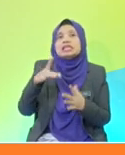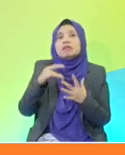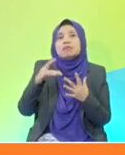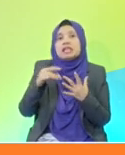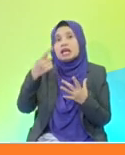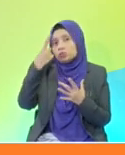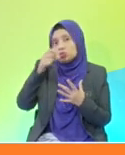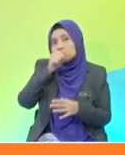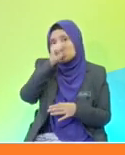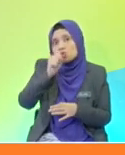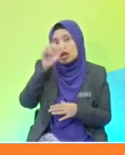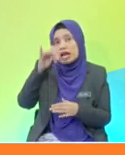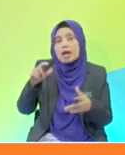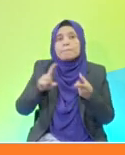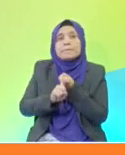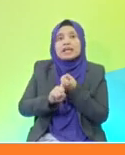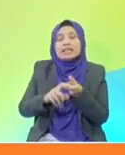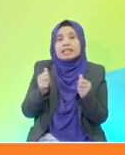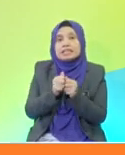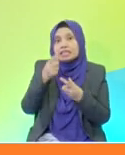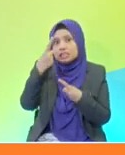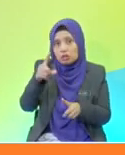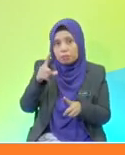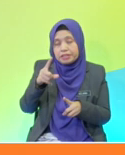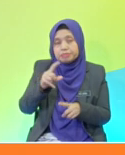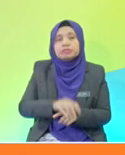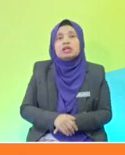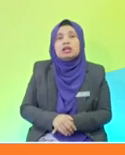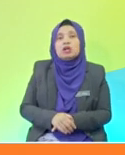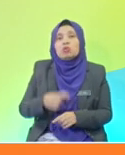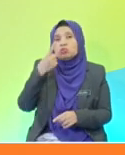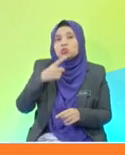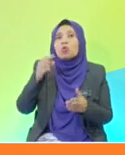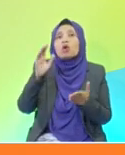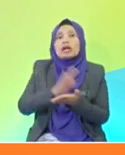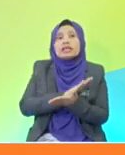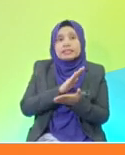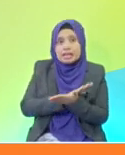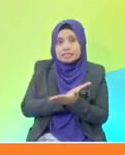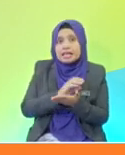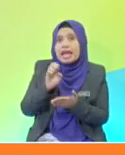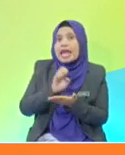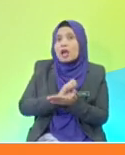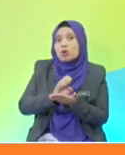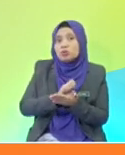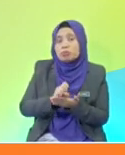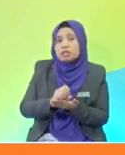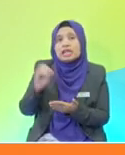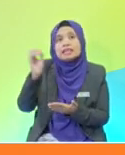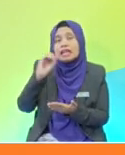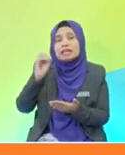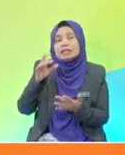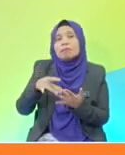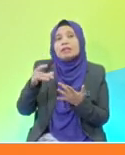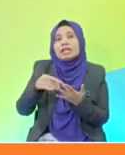soal yang berkaitan dengan jawaban di mana untuk kertas ekonomi tidak melibat punya pilihan Jawaban 1